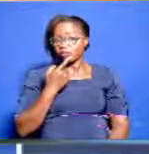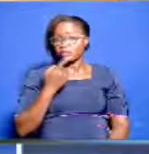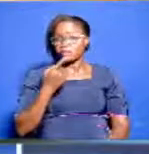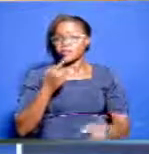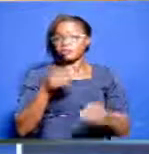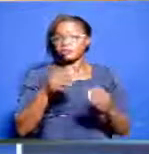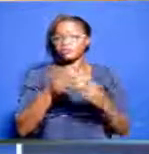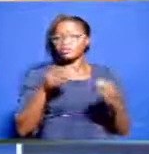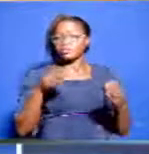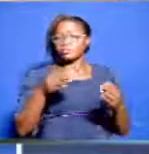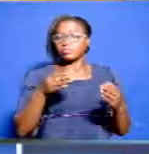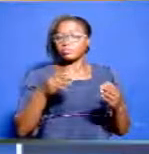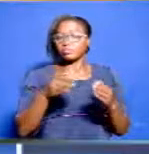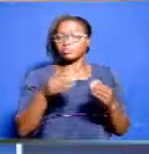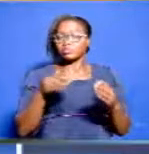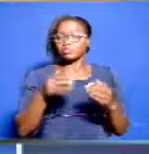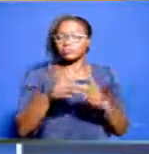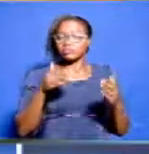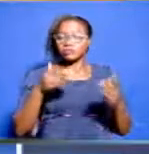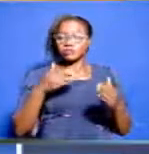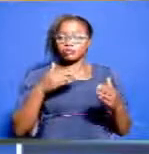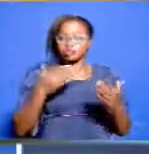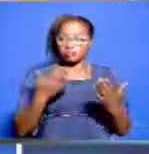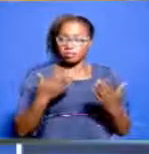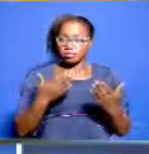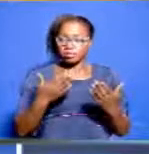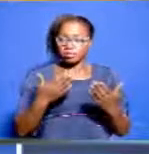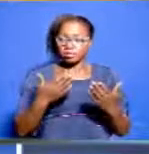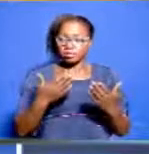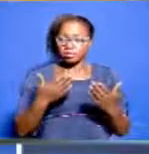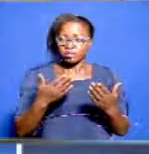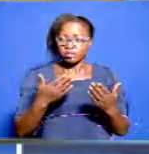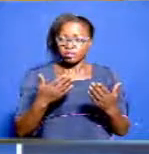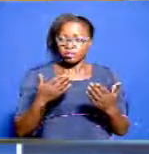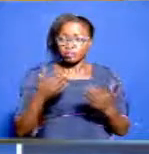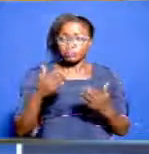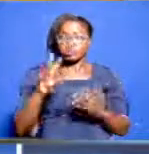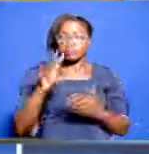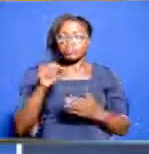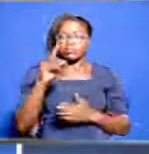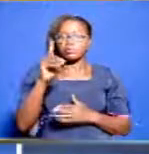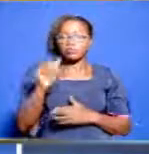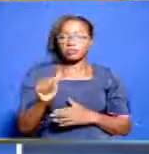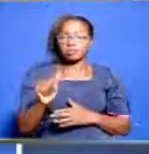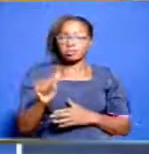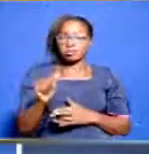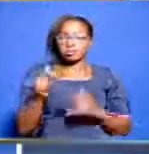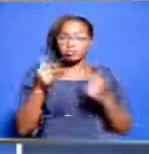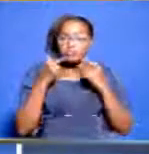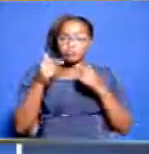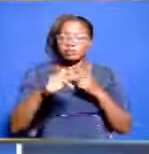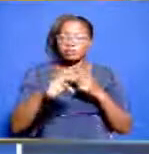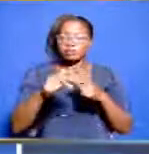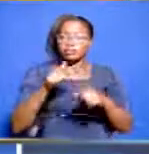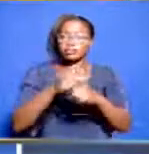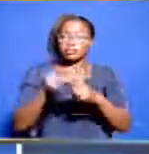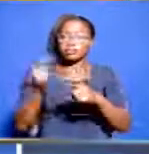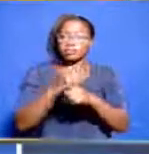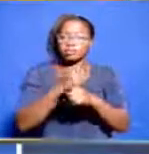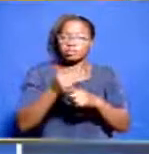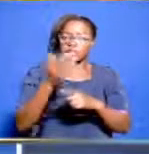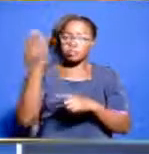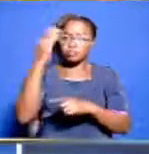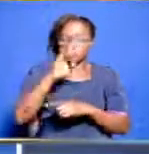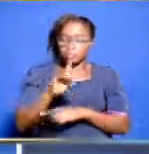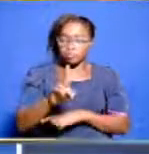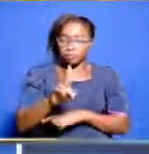na matumizi ya dawa za kusisimua misuli duniani WADA. Haya yalifichuliwa leo wakati wa mafunzo ya siku moja